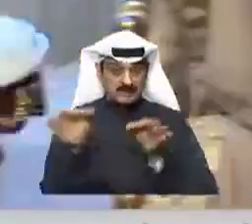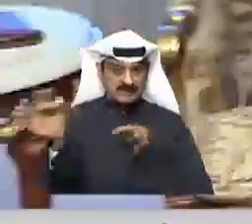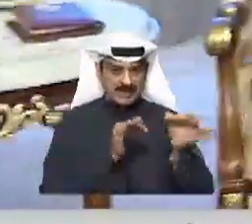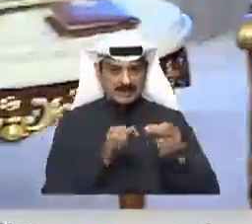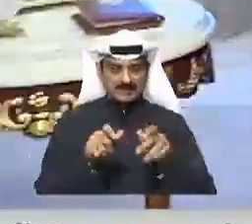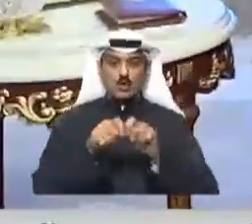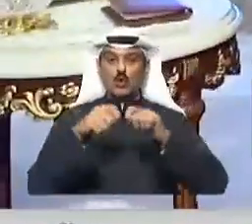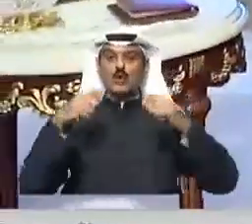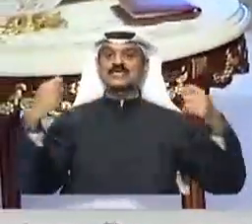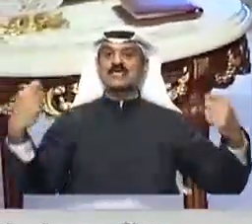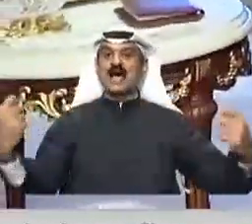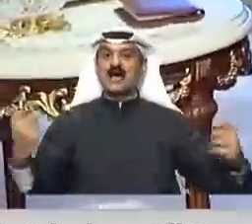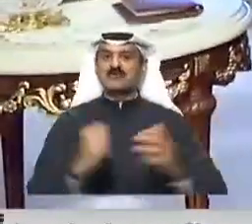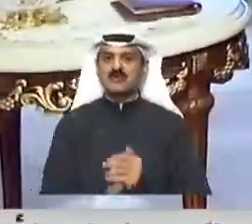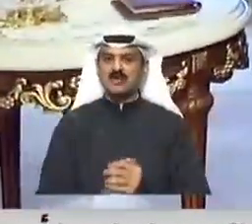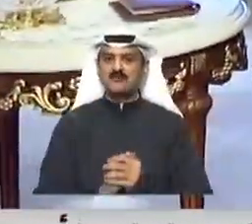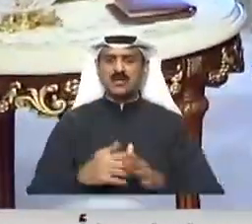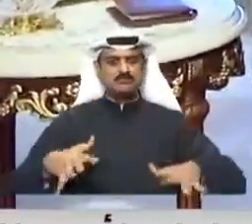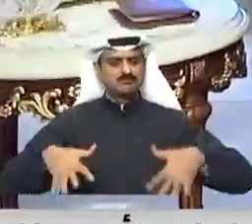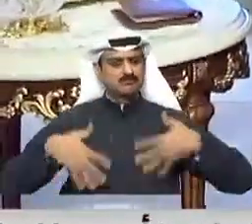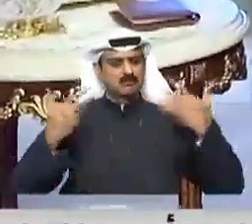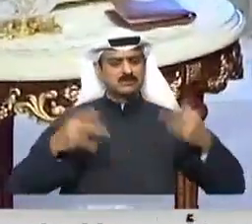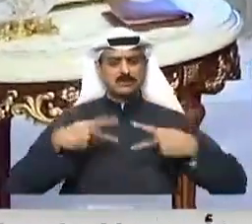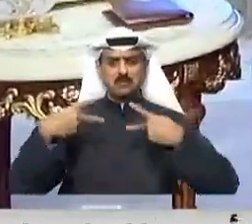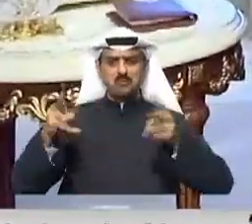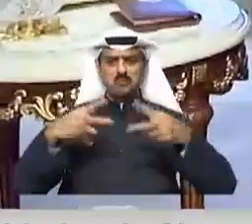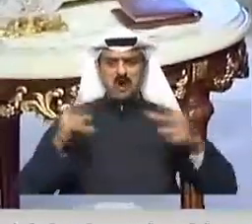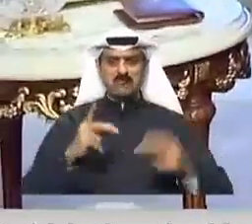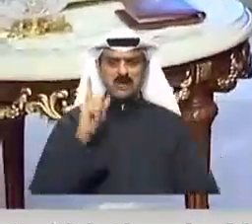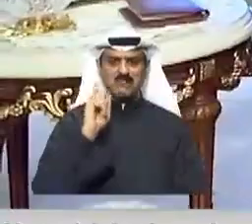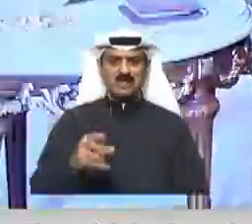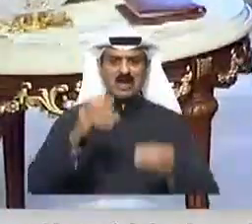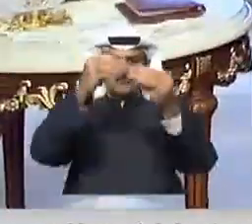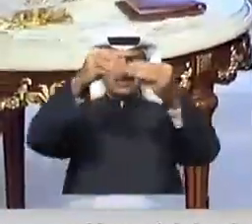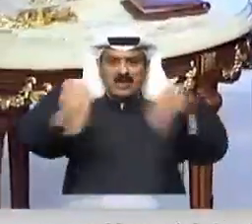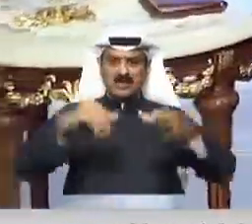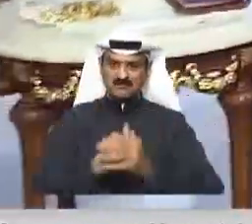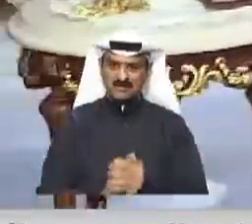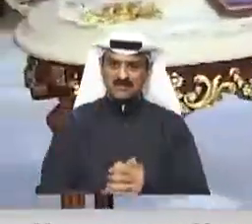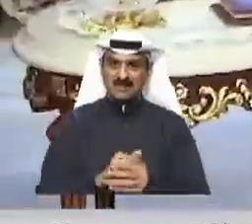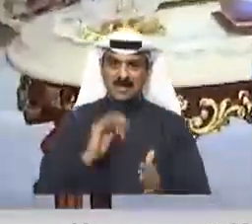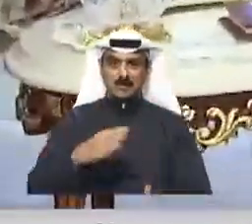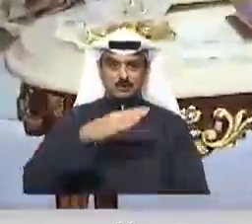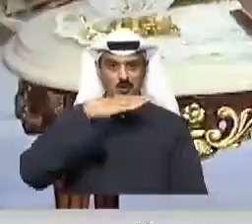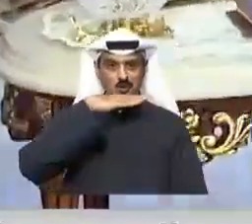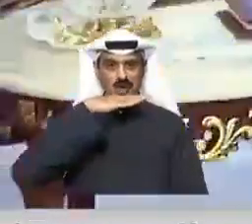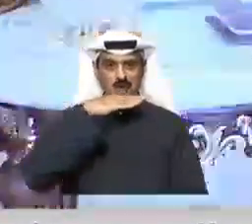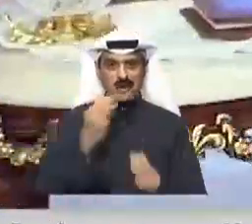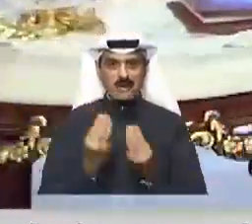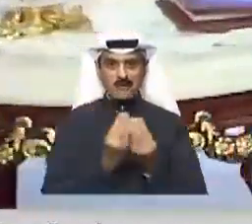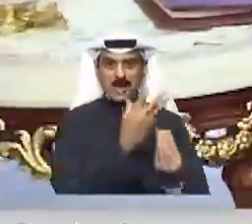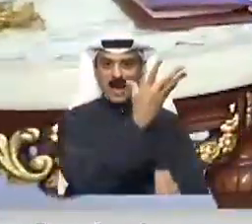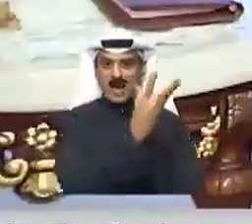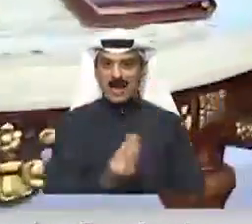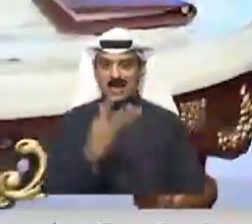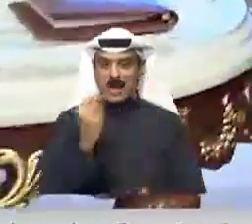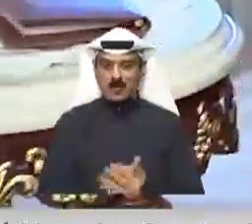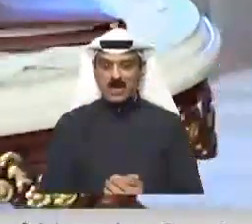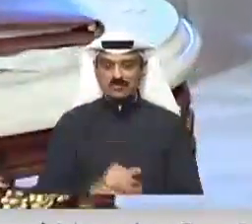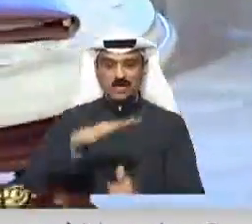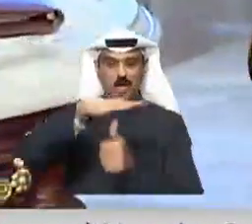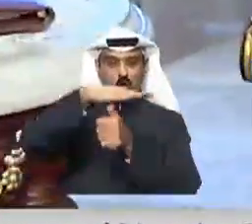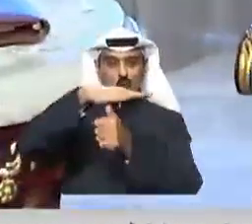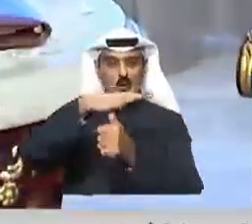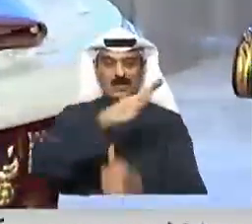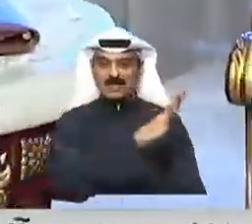صدور مرسوم العفو عن المحكومين مؤكدين ان ذلك يمثل علاقه الاب بابنائه والحاكم المحكوم